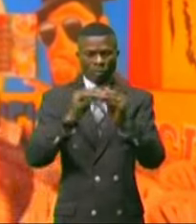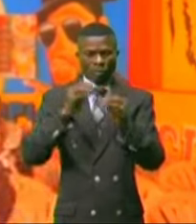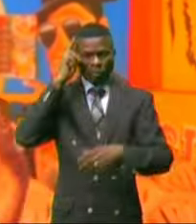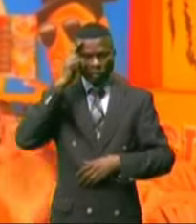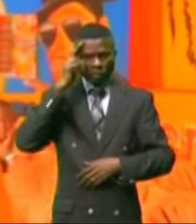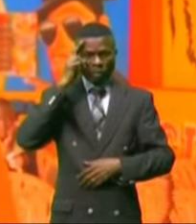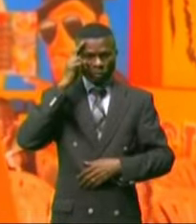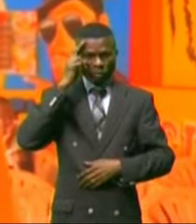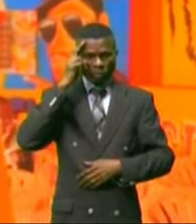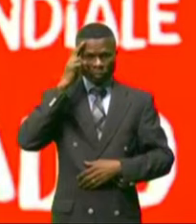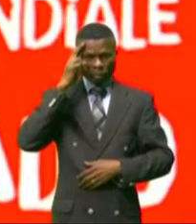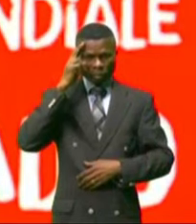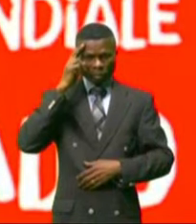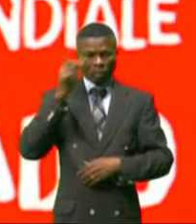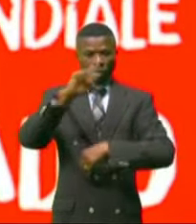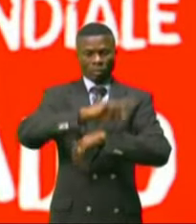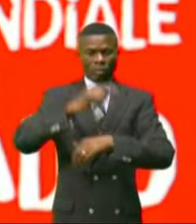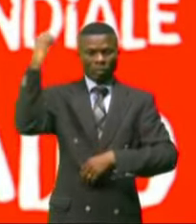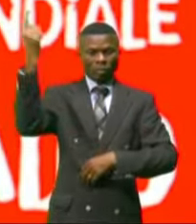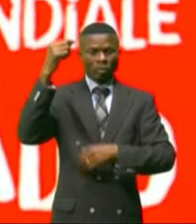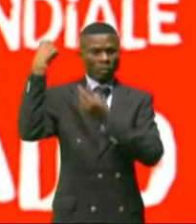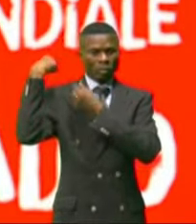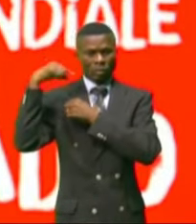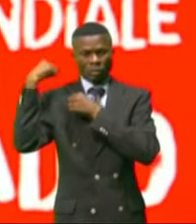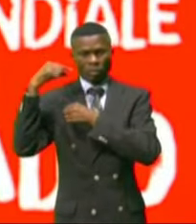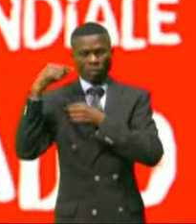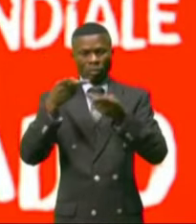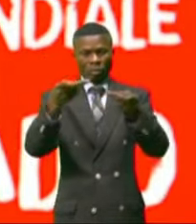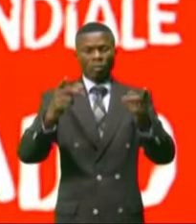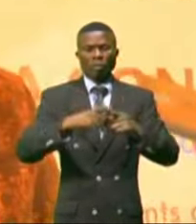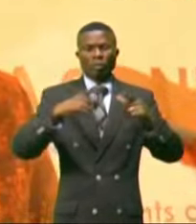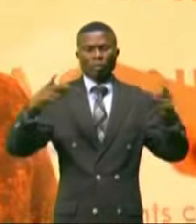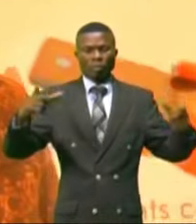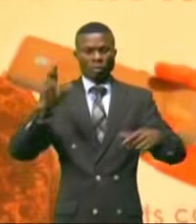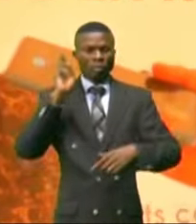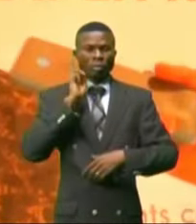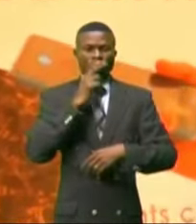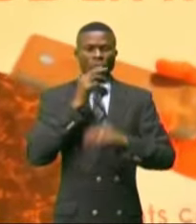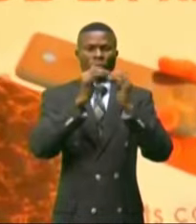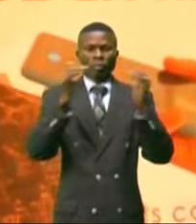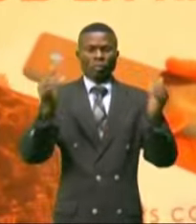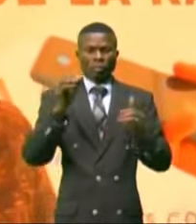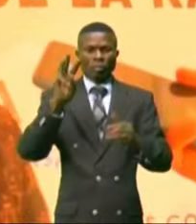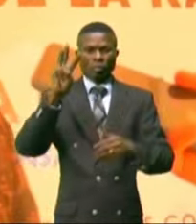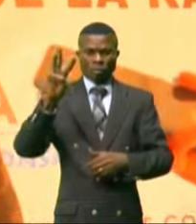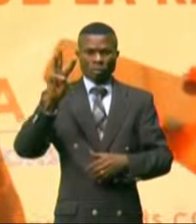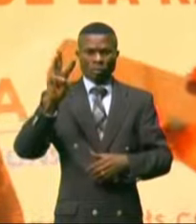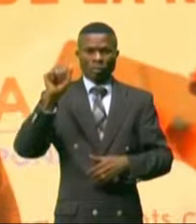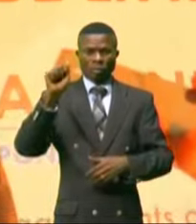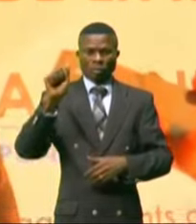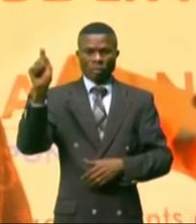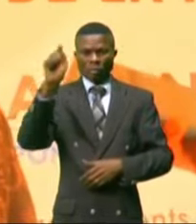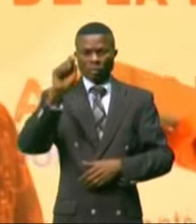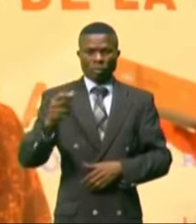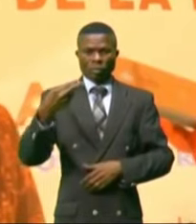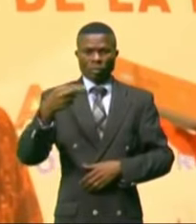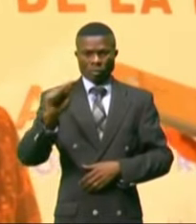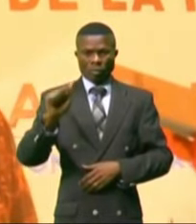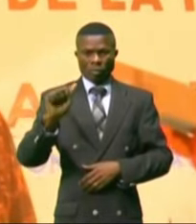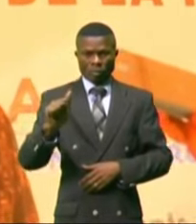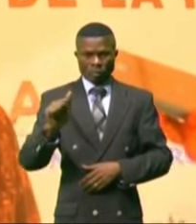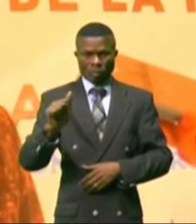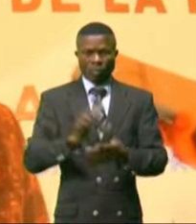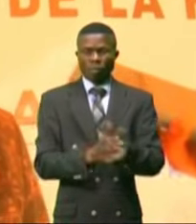la 13e édition de la Journée mondiale de la radio, dans la salle polyvalente de l'hôtel Pacifique de Watsa. Il faut signaler que la radio a joué un rôle